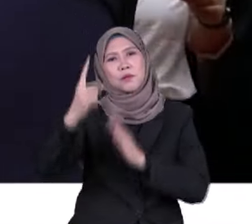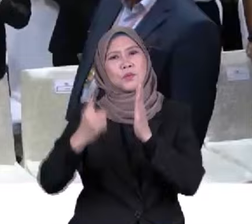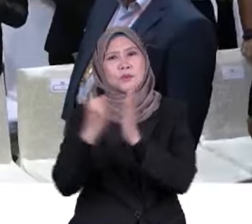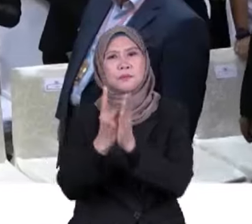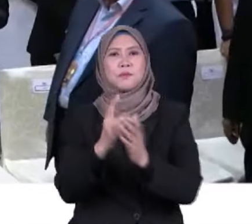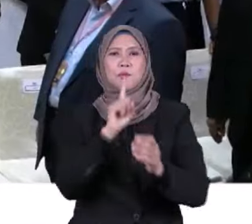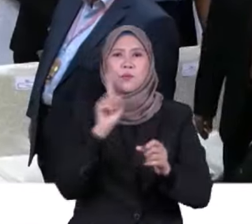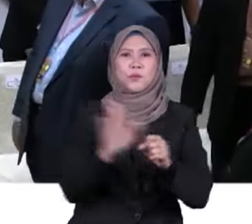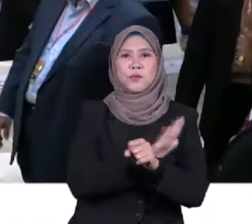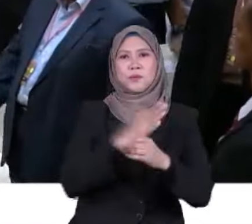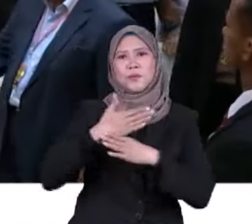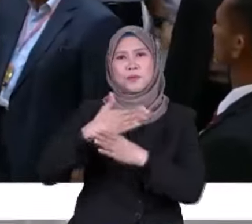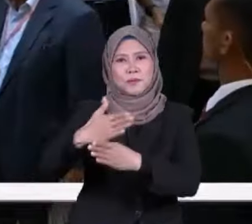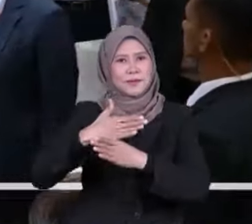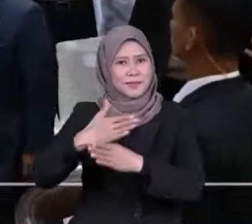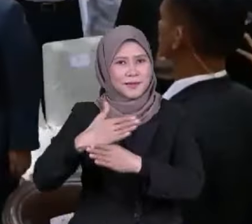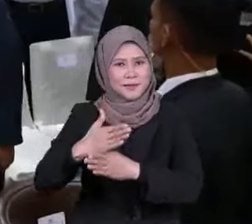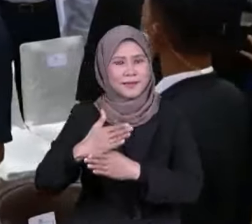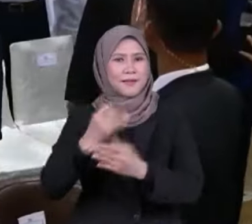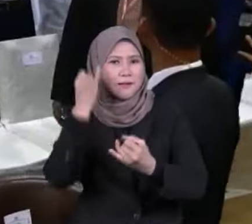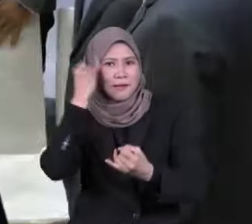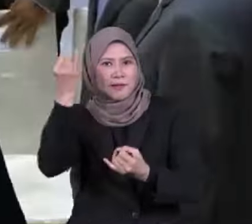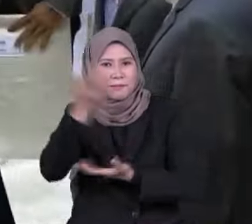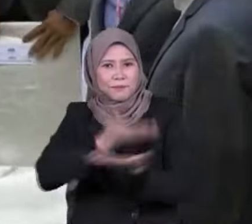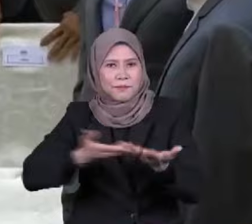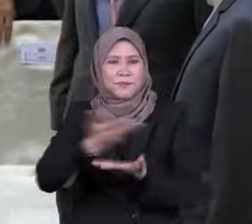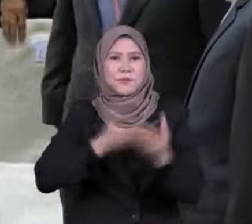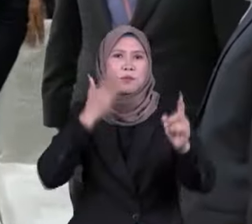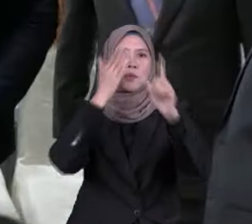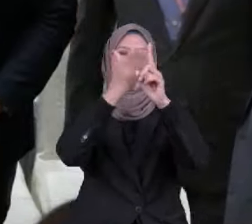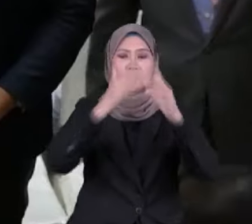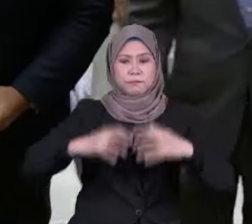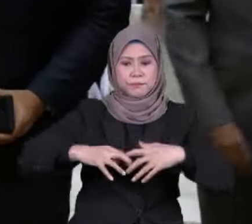itu padat dengan perkongsian dan pendapat Perdana Menteri ke arah